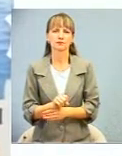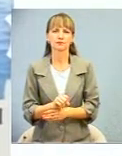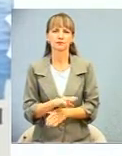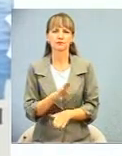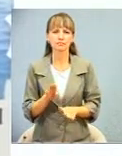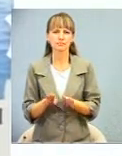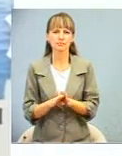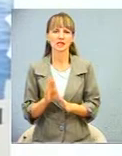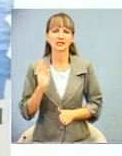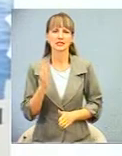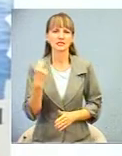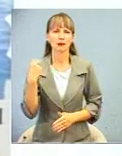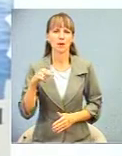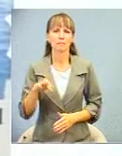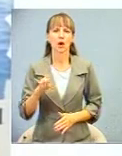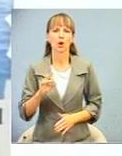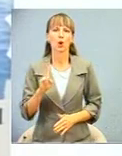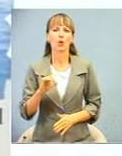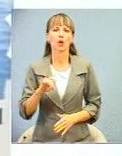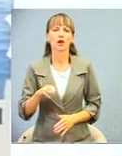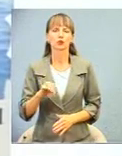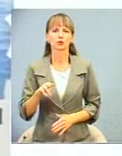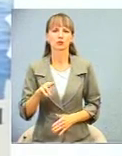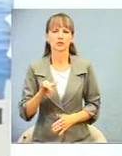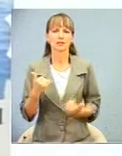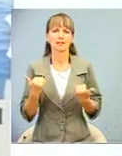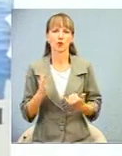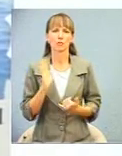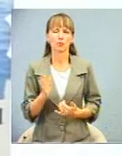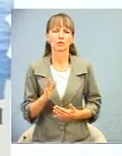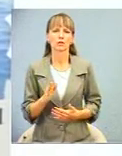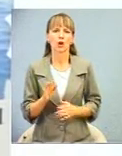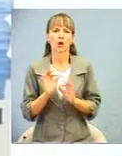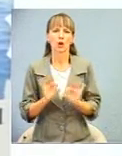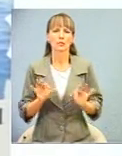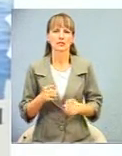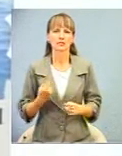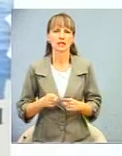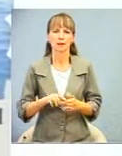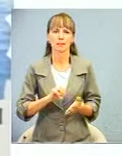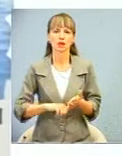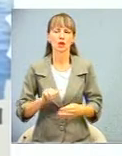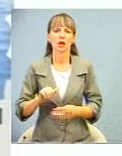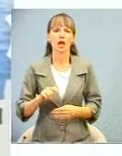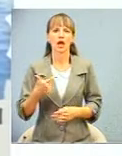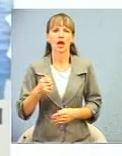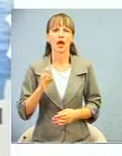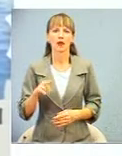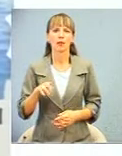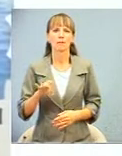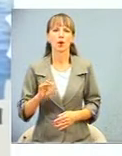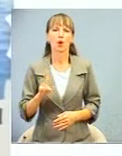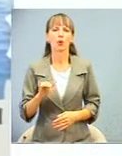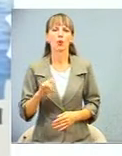Запорізької обласної прокуратури. В ефірі програми «По суті» ви почуєте коментар з цього приводу генерального прокурора України Юрія